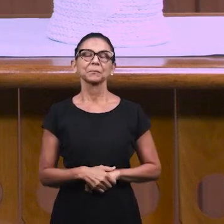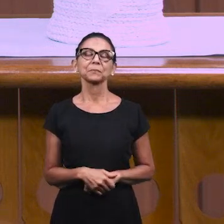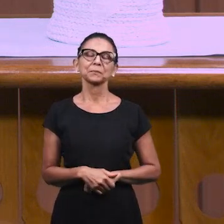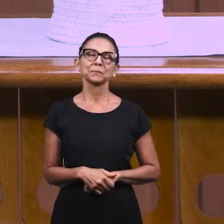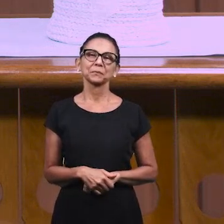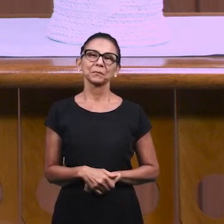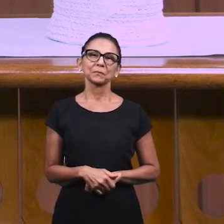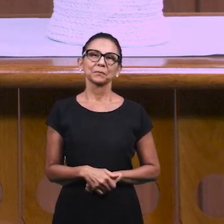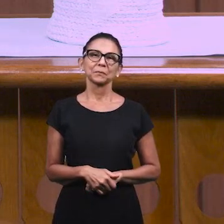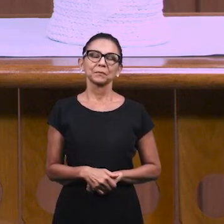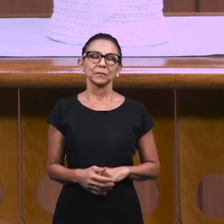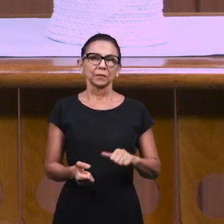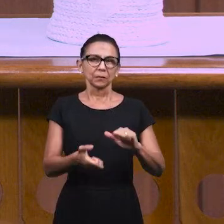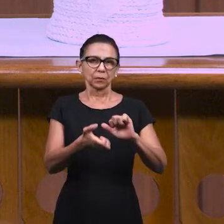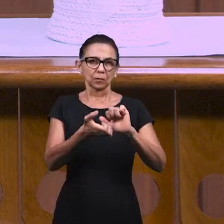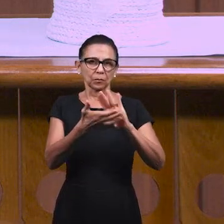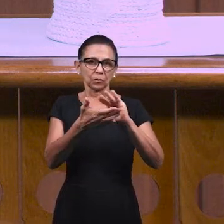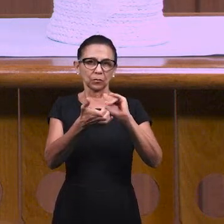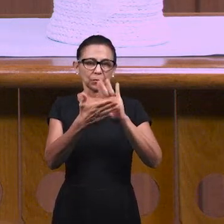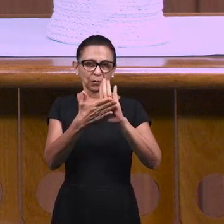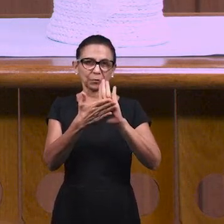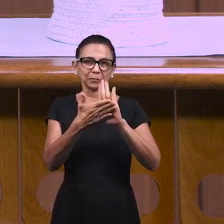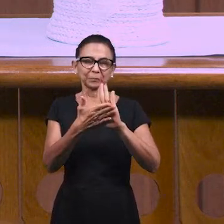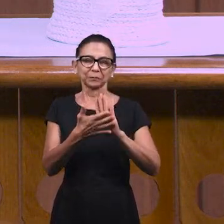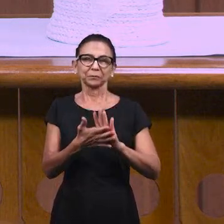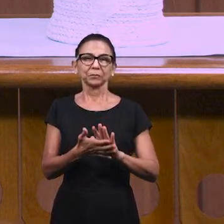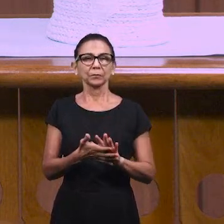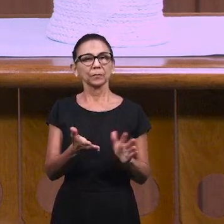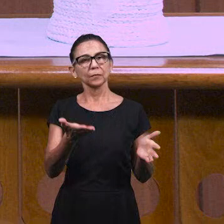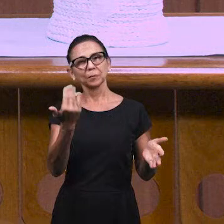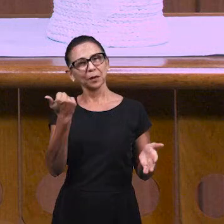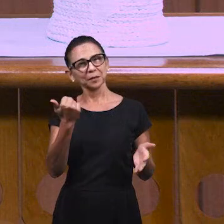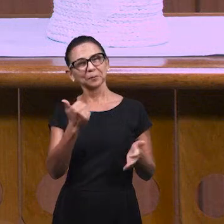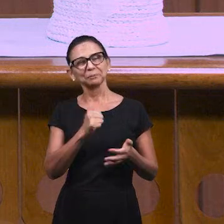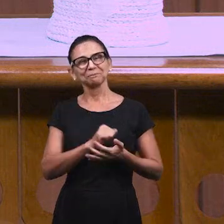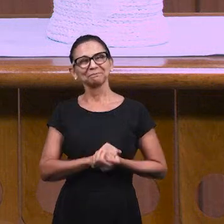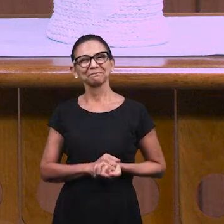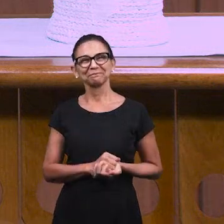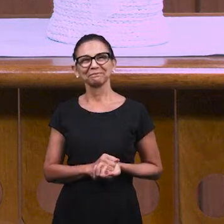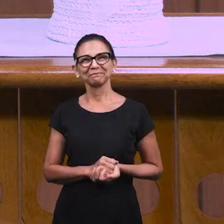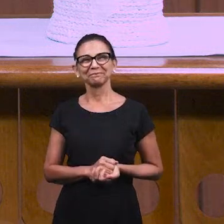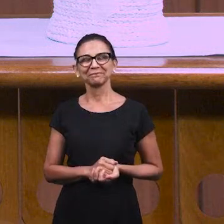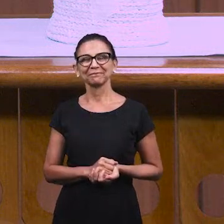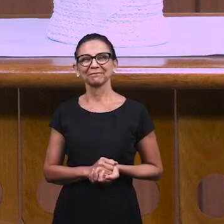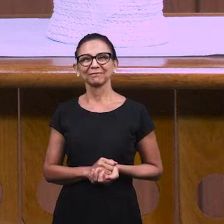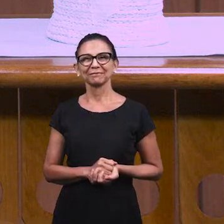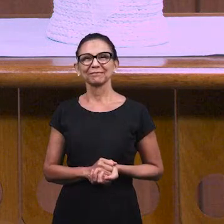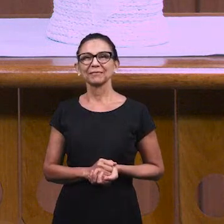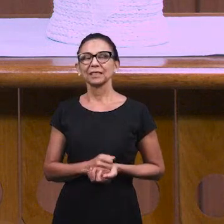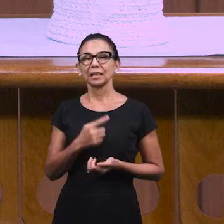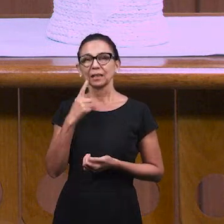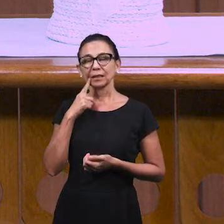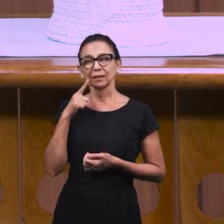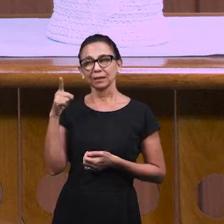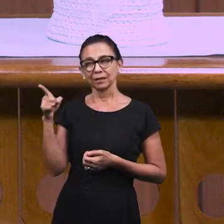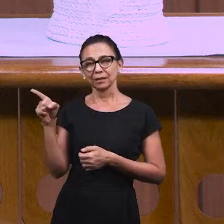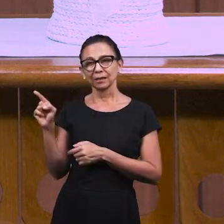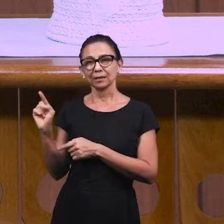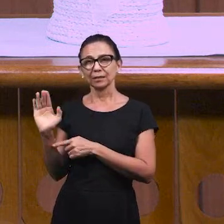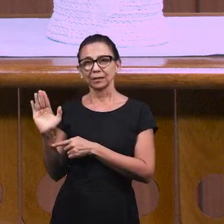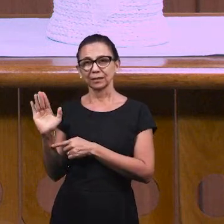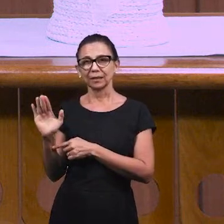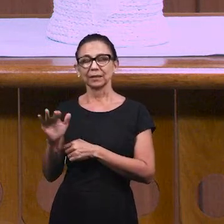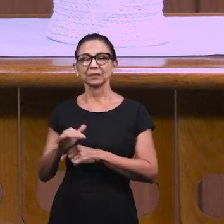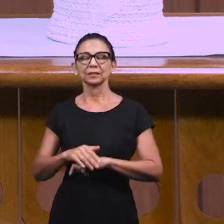le Seigneur, nous allons chanter un chant de louange et d'adoration au nom du Seigneur. Je vous invite à chanter, les paroles vont être affichées à